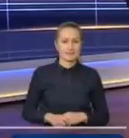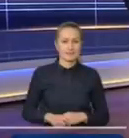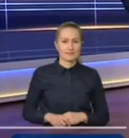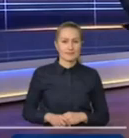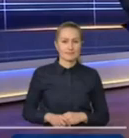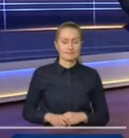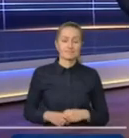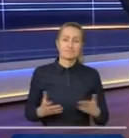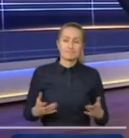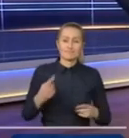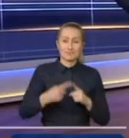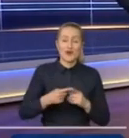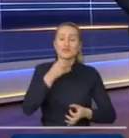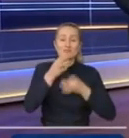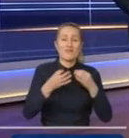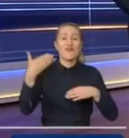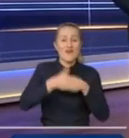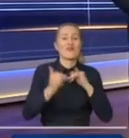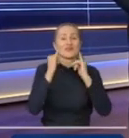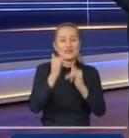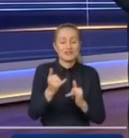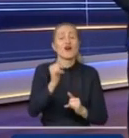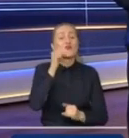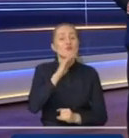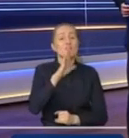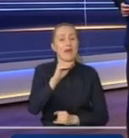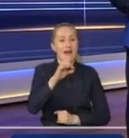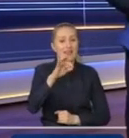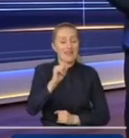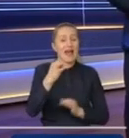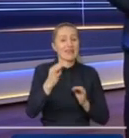Sierot. No to troszkę pośpiewaliśmy na koniec. Jutro u nas Beata Chmielowska-Olech, a